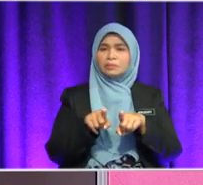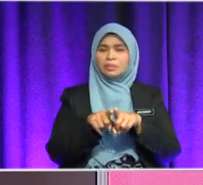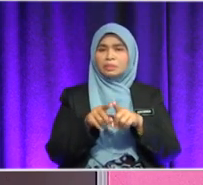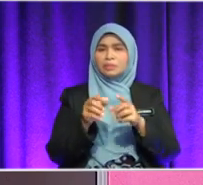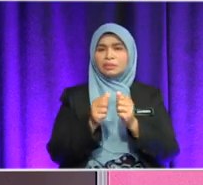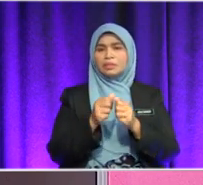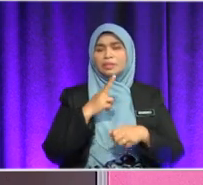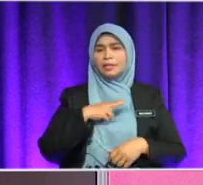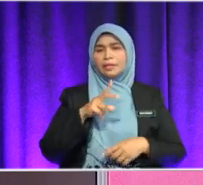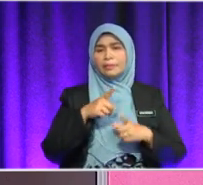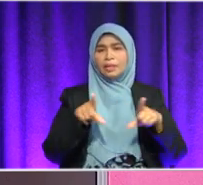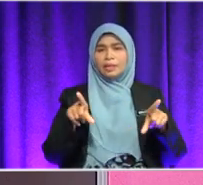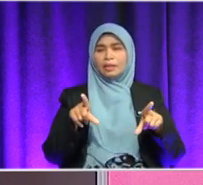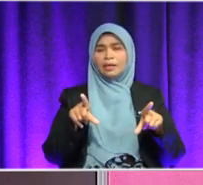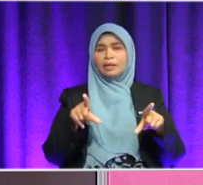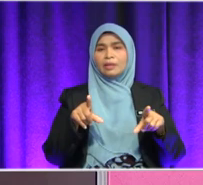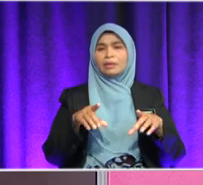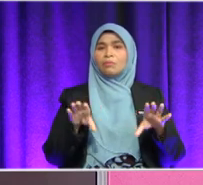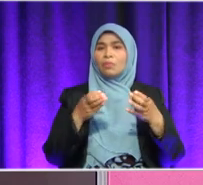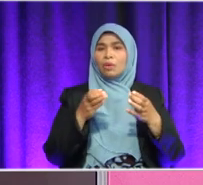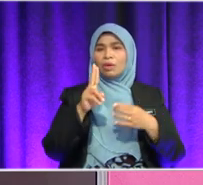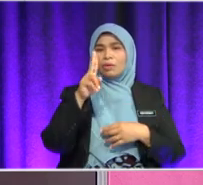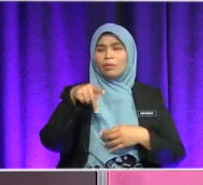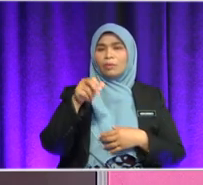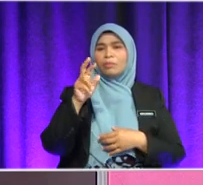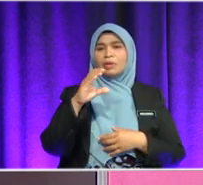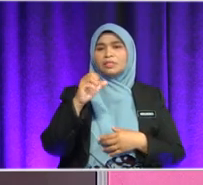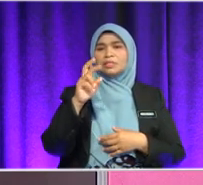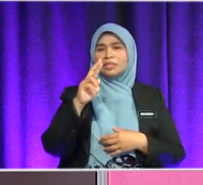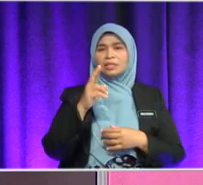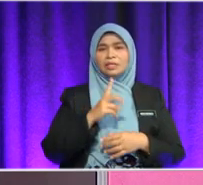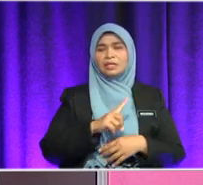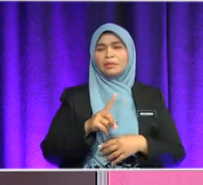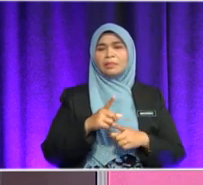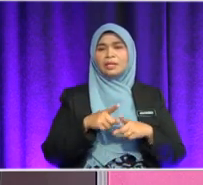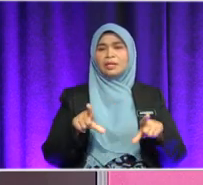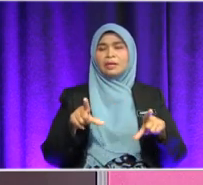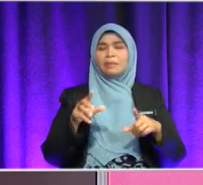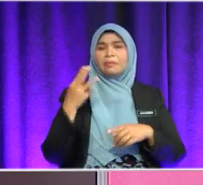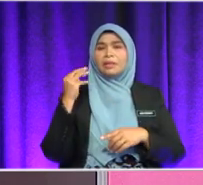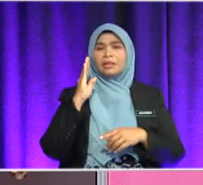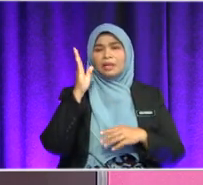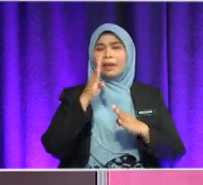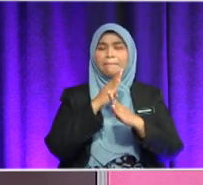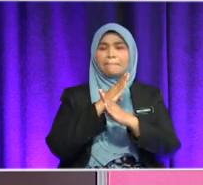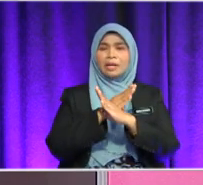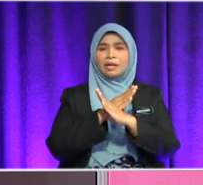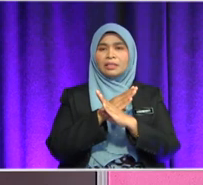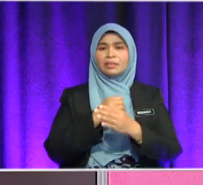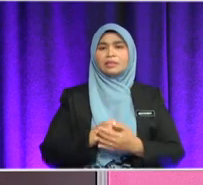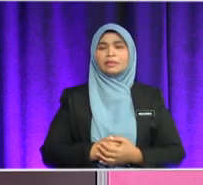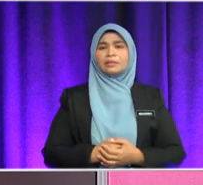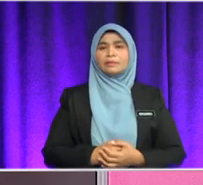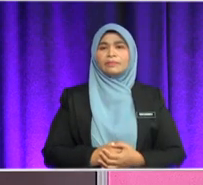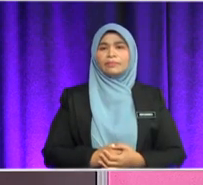agama lain dia melakukan upacara keagamaan lain maka batal iman seseorang itu itu